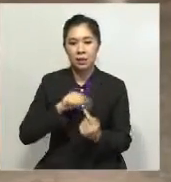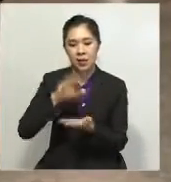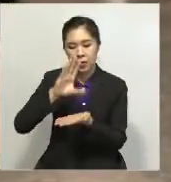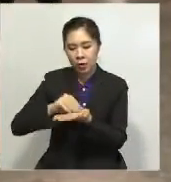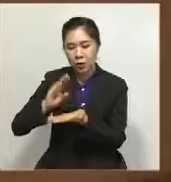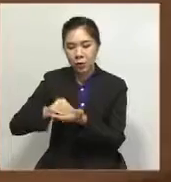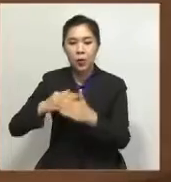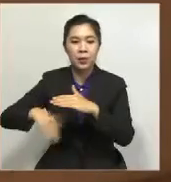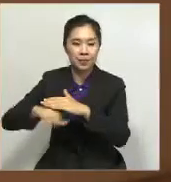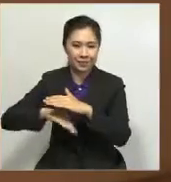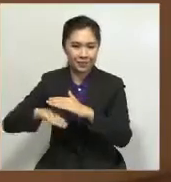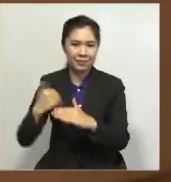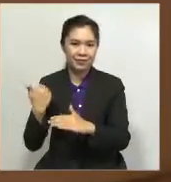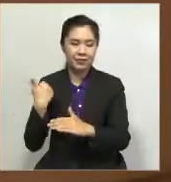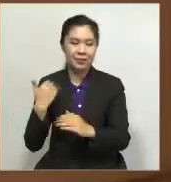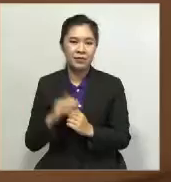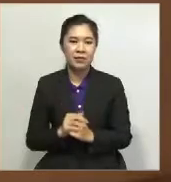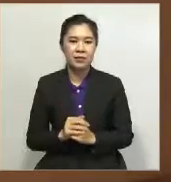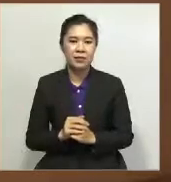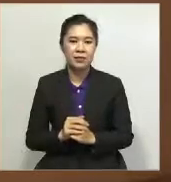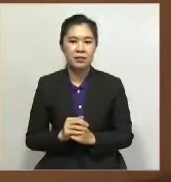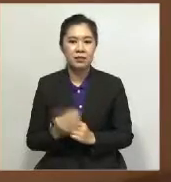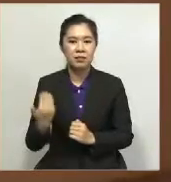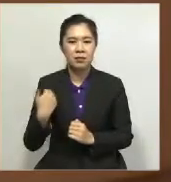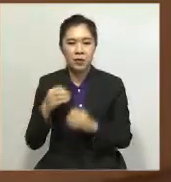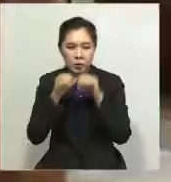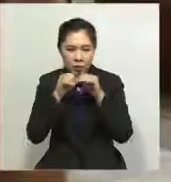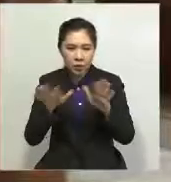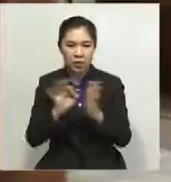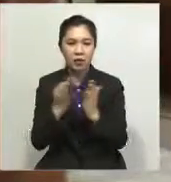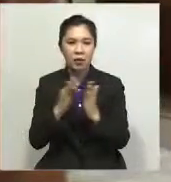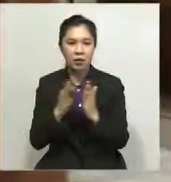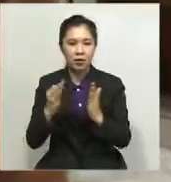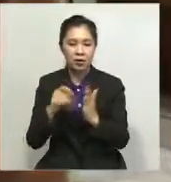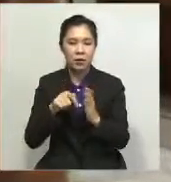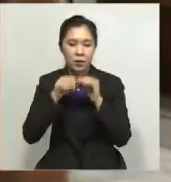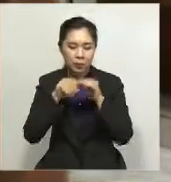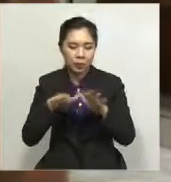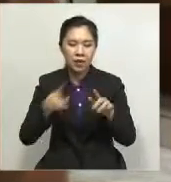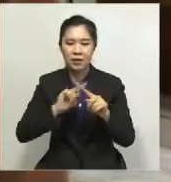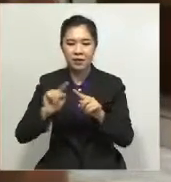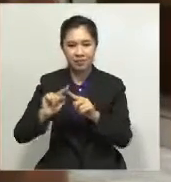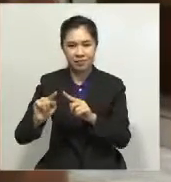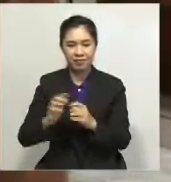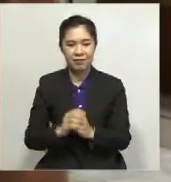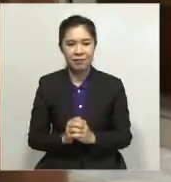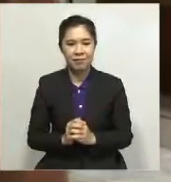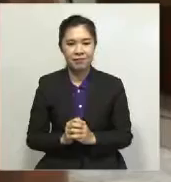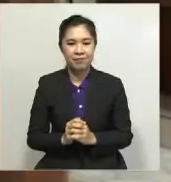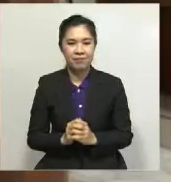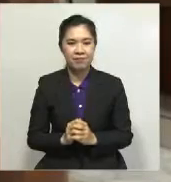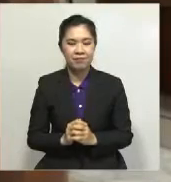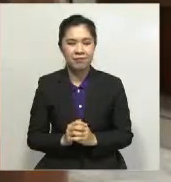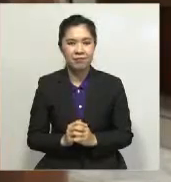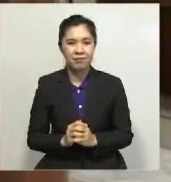ข้อมูลเอาไว้เป็นหลักฐานหลังจากที่นายพิสิทธิ์ชัยนั้นมีการโพสต์ Facebook ได้มาพอสมควรแล้วค่ะไปฟังเสียงพลตำรวจตรีไมตรี